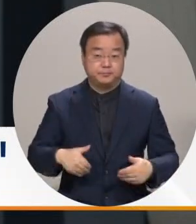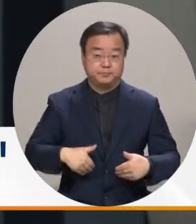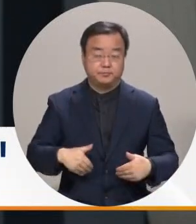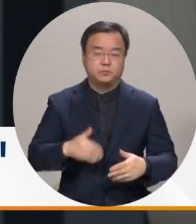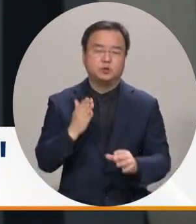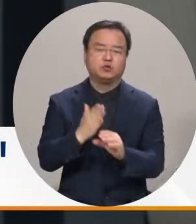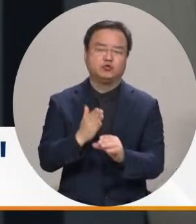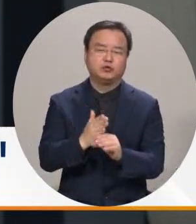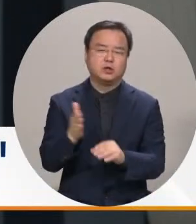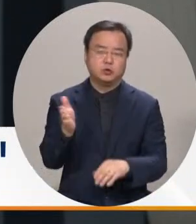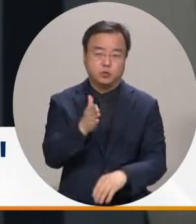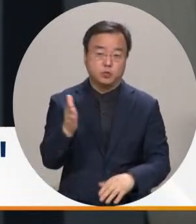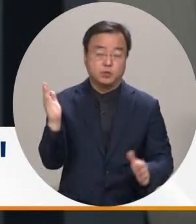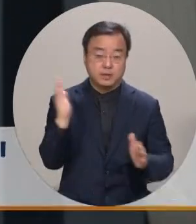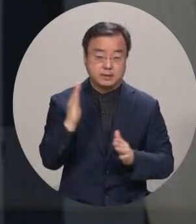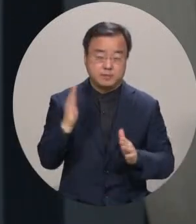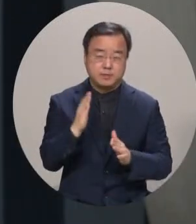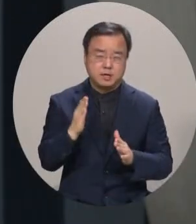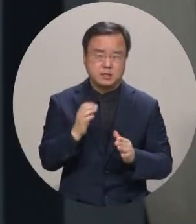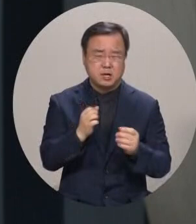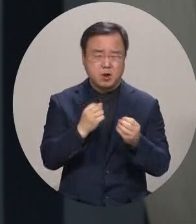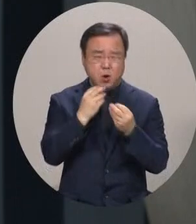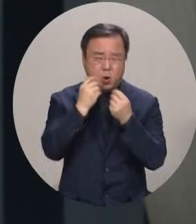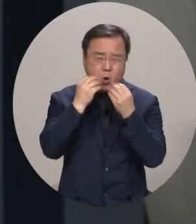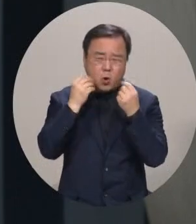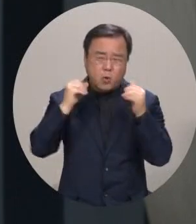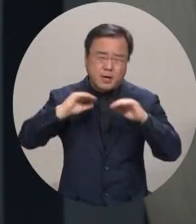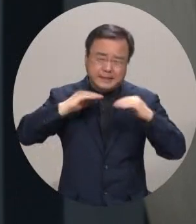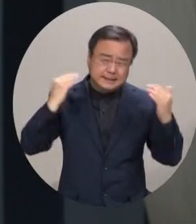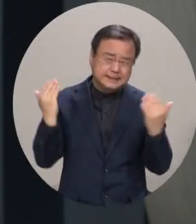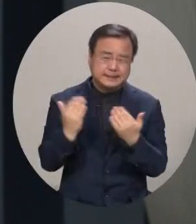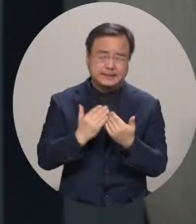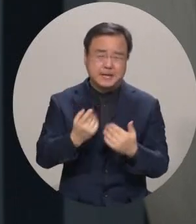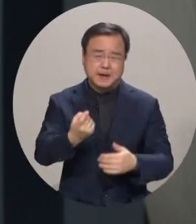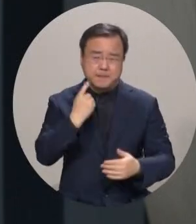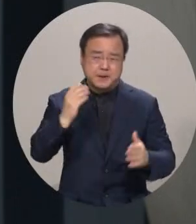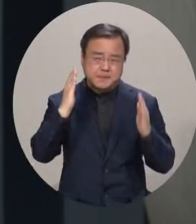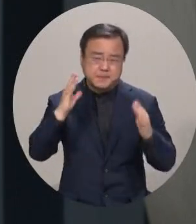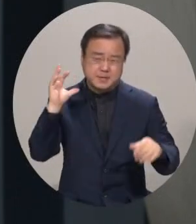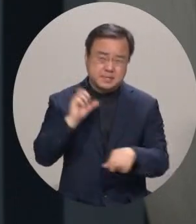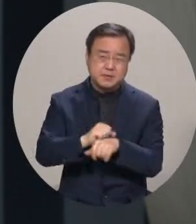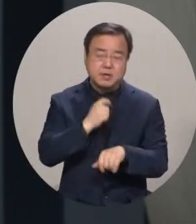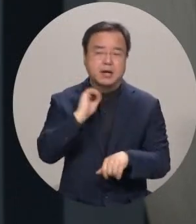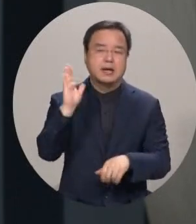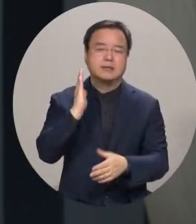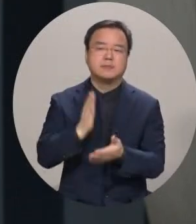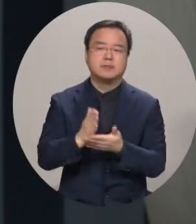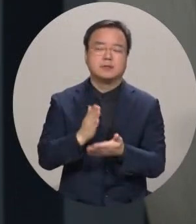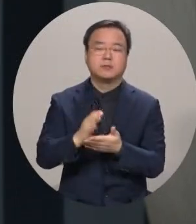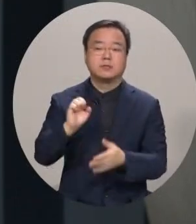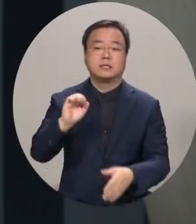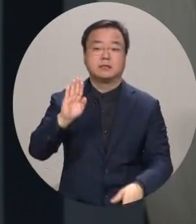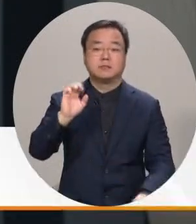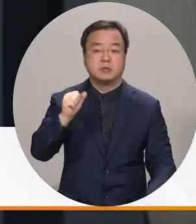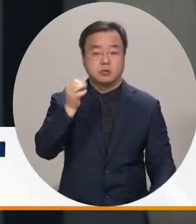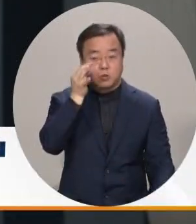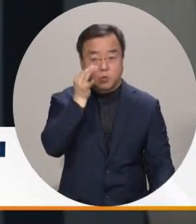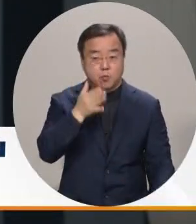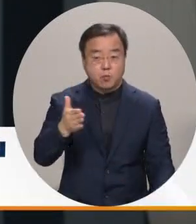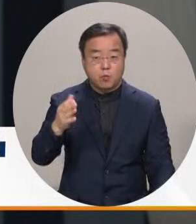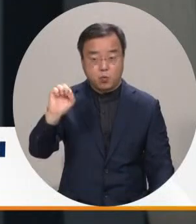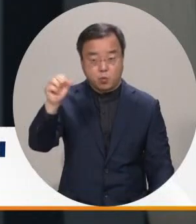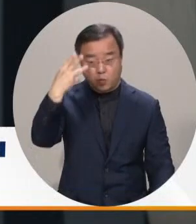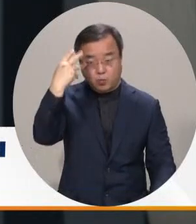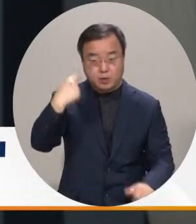학생들은 많은 것을 하려는 욕심을 좀 내려 놓고요 어 우리 EBS ES 제공하고 있는고 3 커리큘럼이